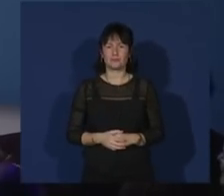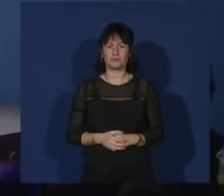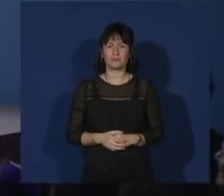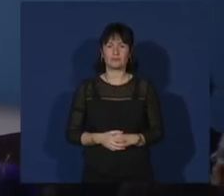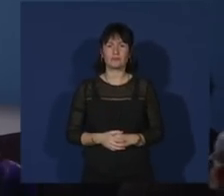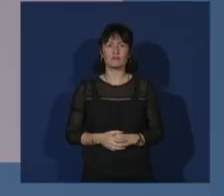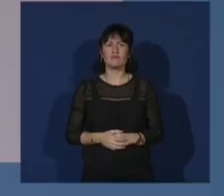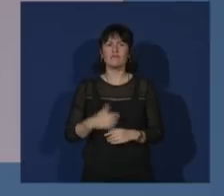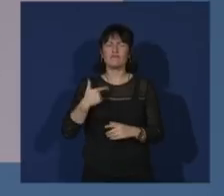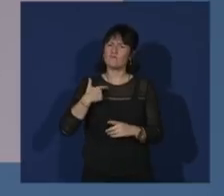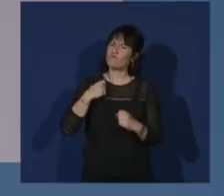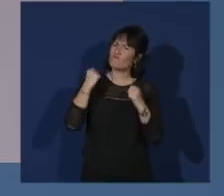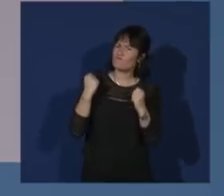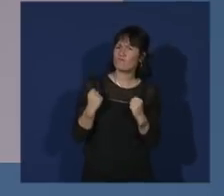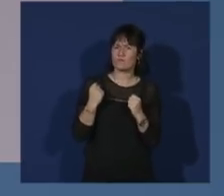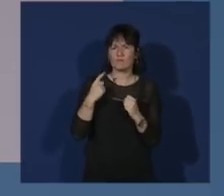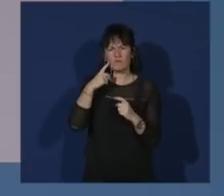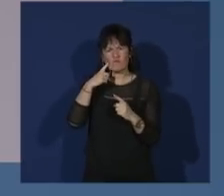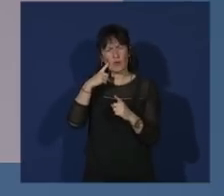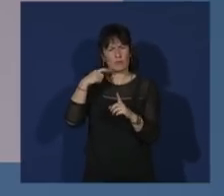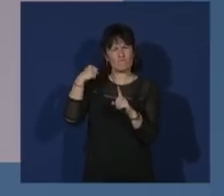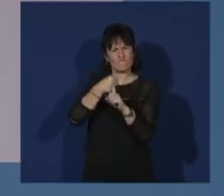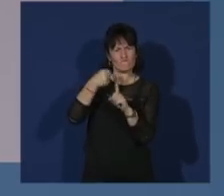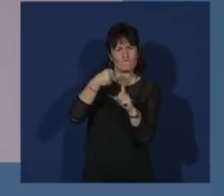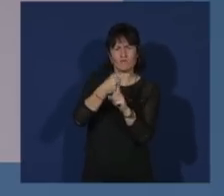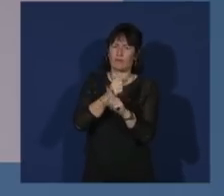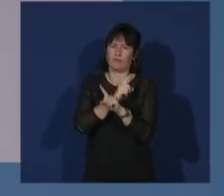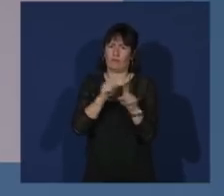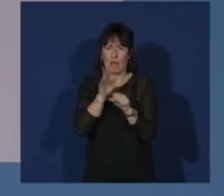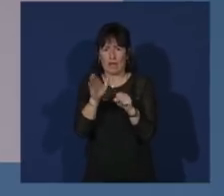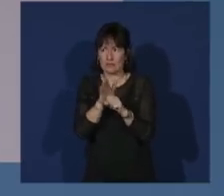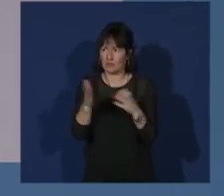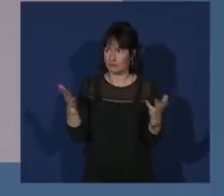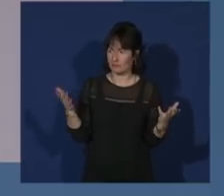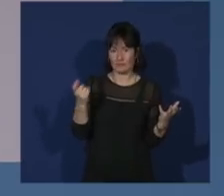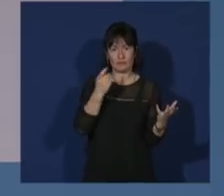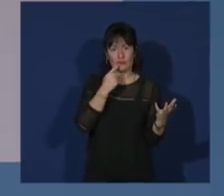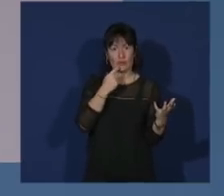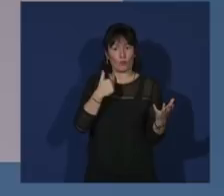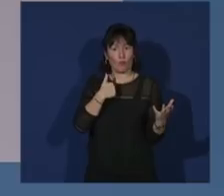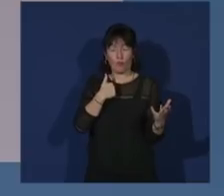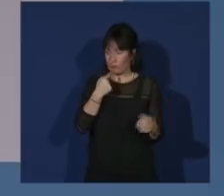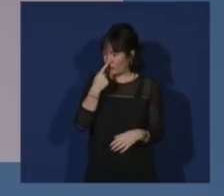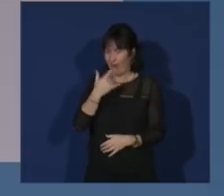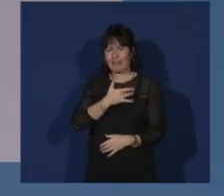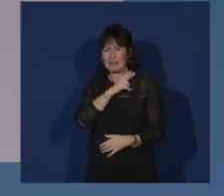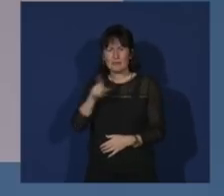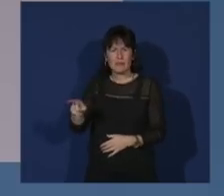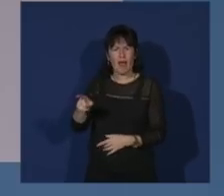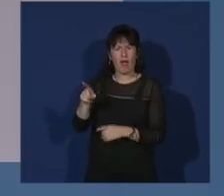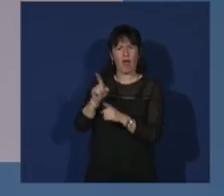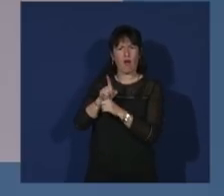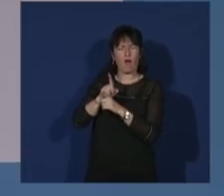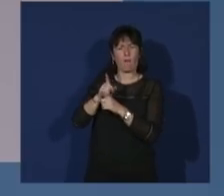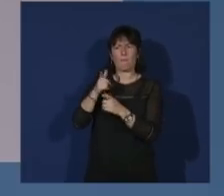Trop peu cogneur, cela veut dire que je suis moins intéressé par l'idée d'assommer mon